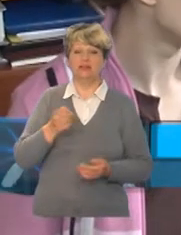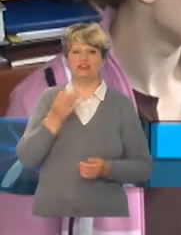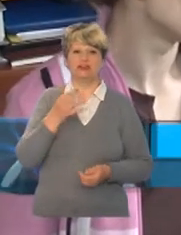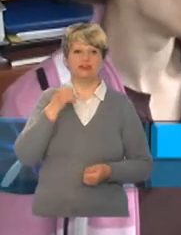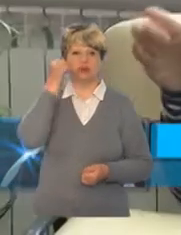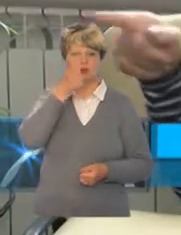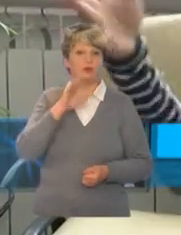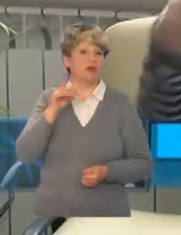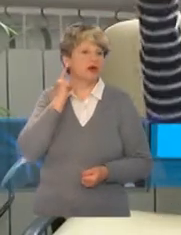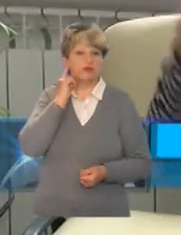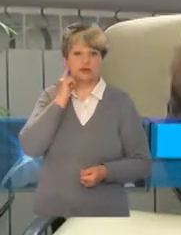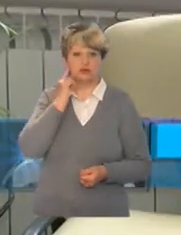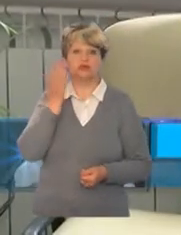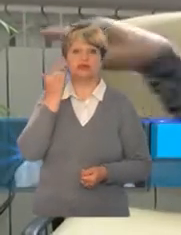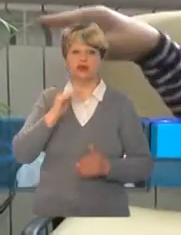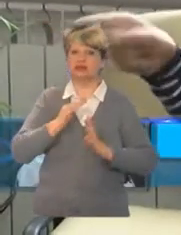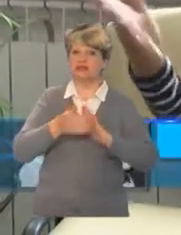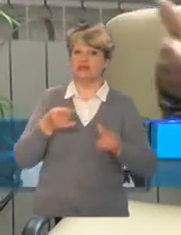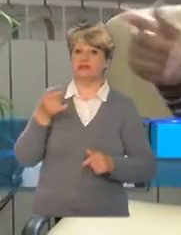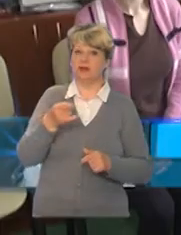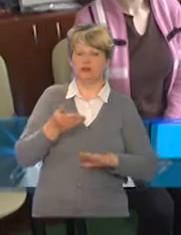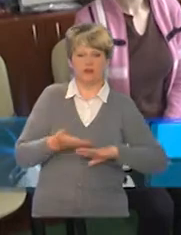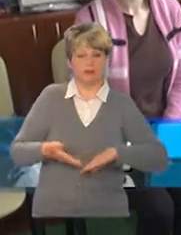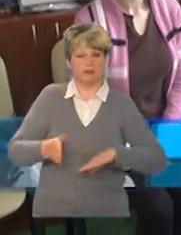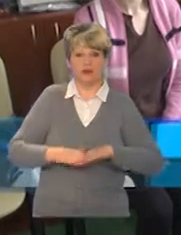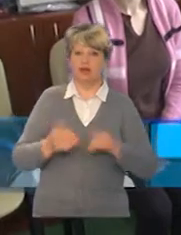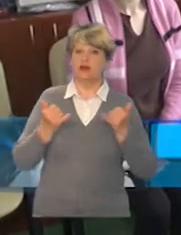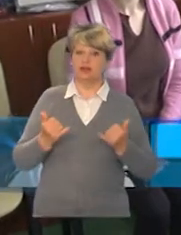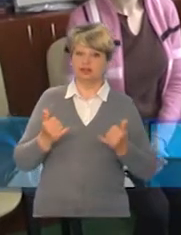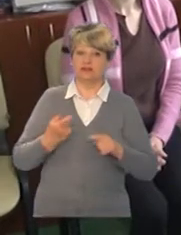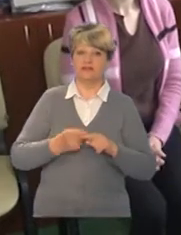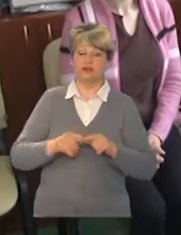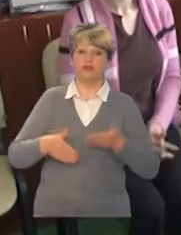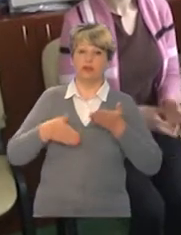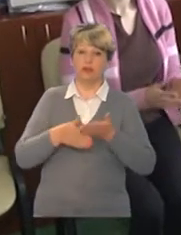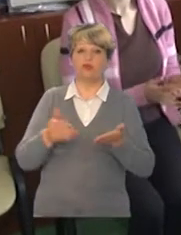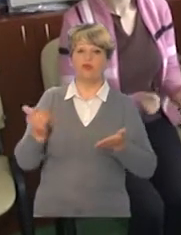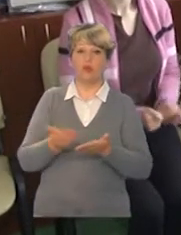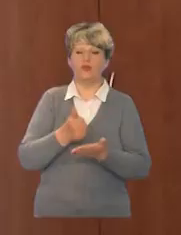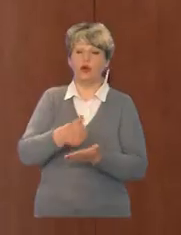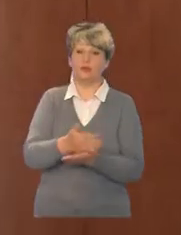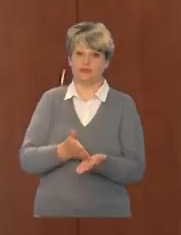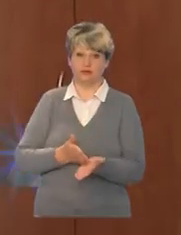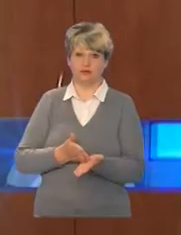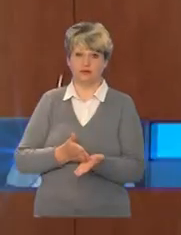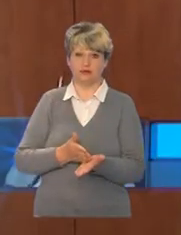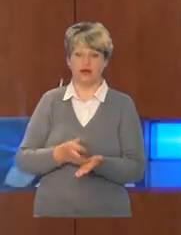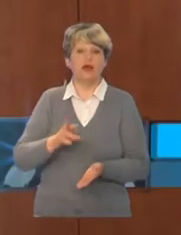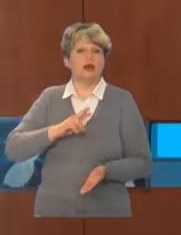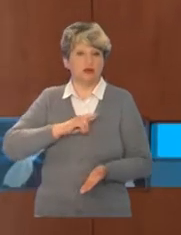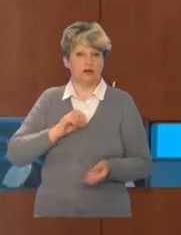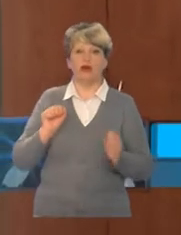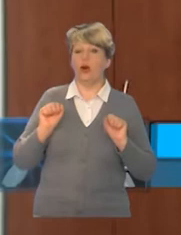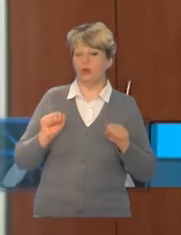не чує. Каже, раніше викликати таксі було важко. Нині в цьому їй допомагає новий сервіс. Я можу тільки